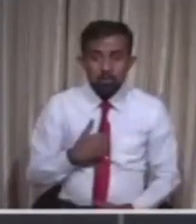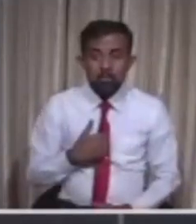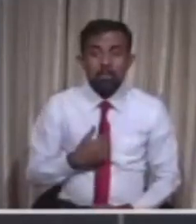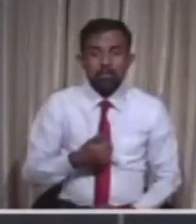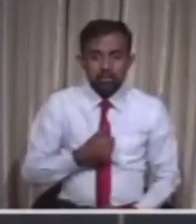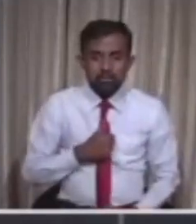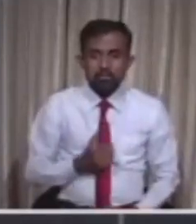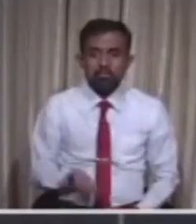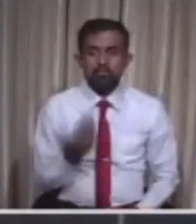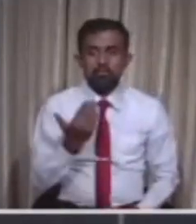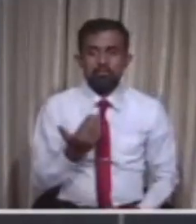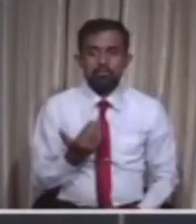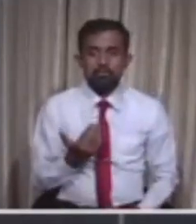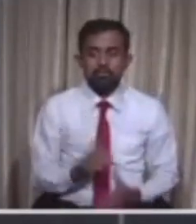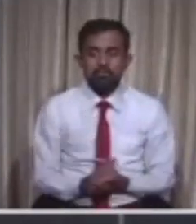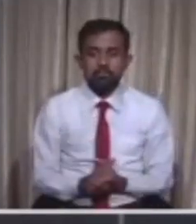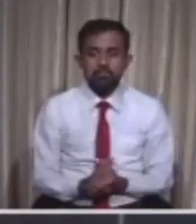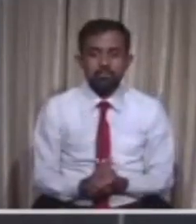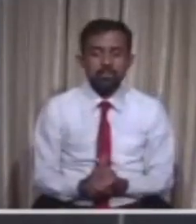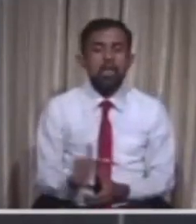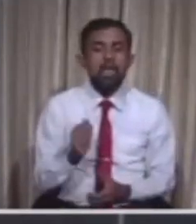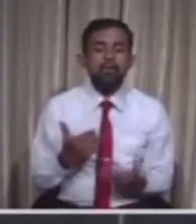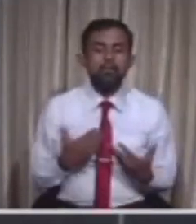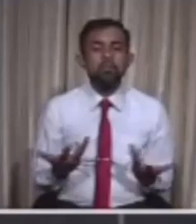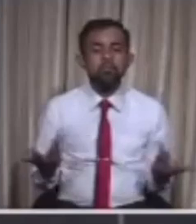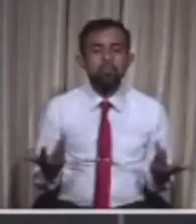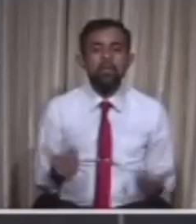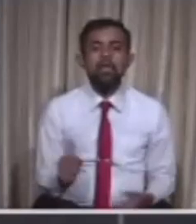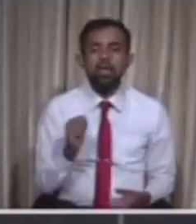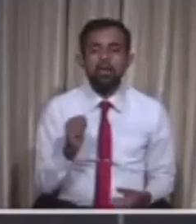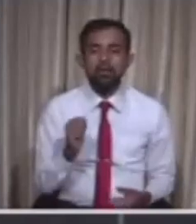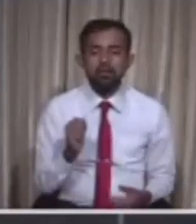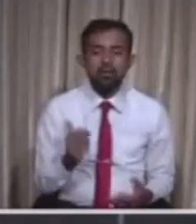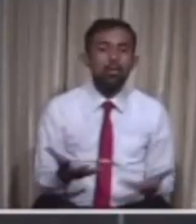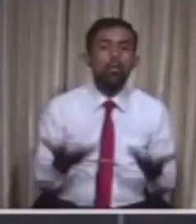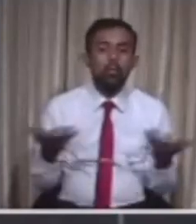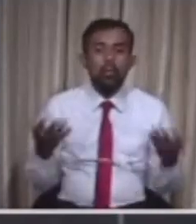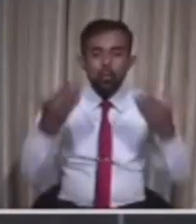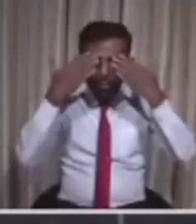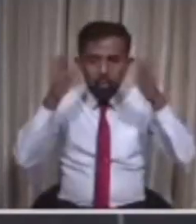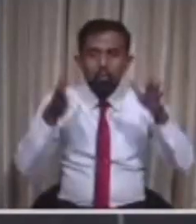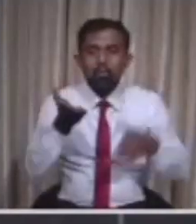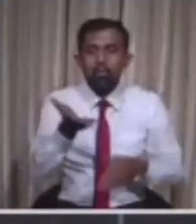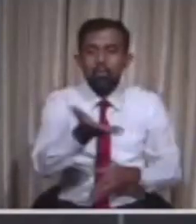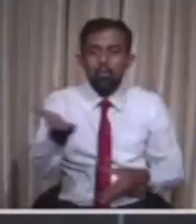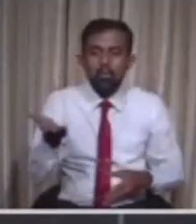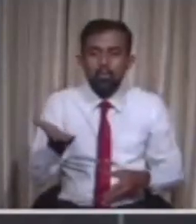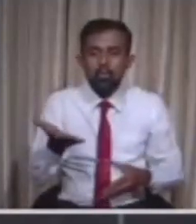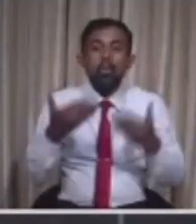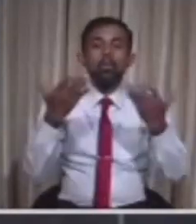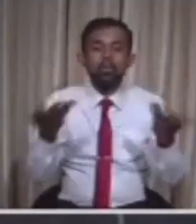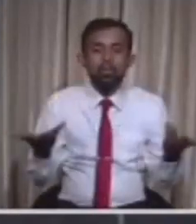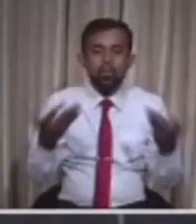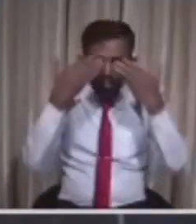වෙමු. ඇයි අපිට බැරි? නමුත් කොමේ අවංකකම? කොමේ